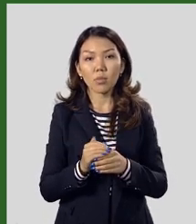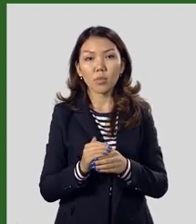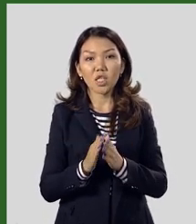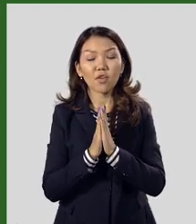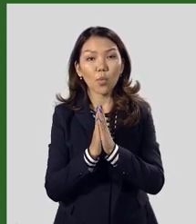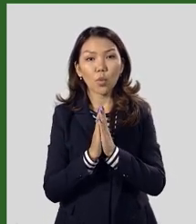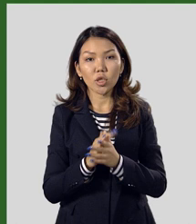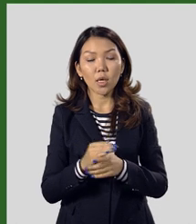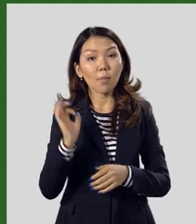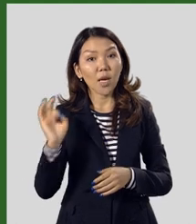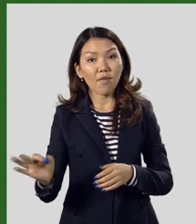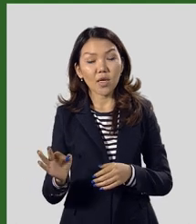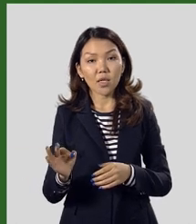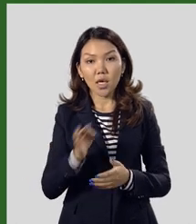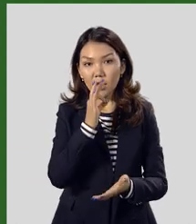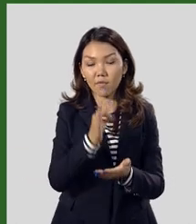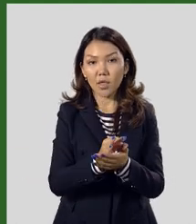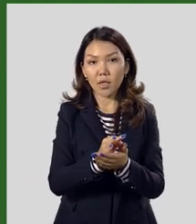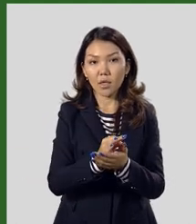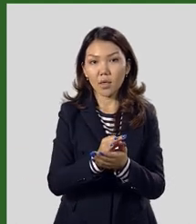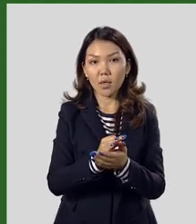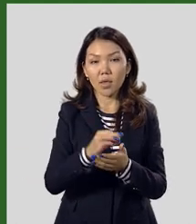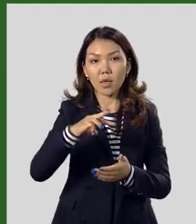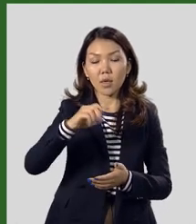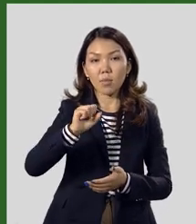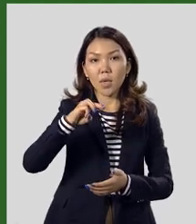Правильный ответ – материк Африка.